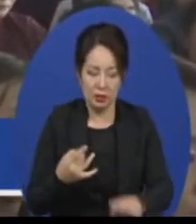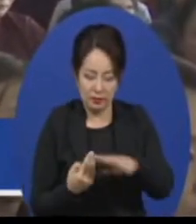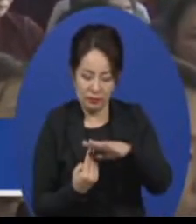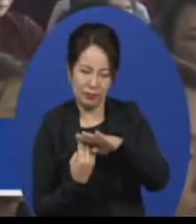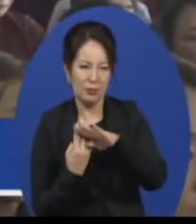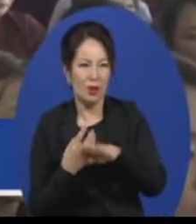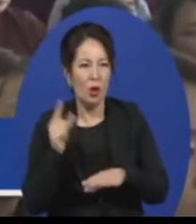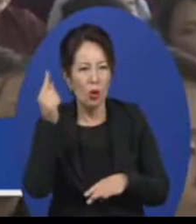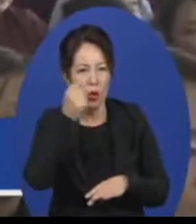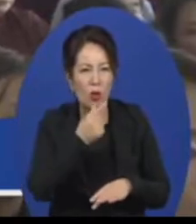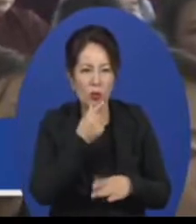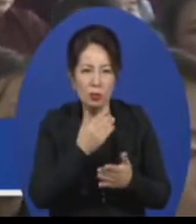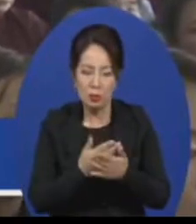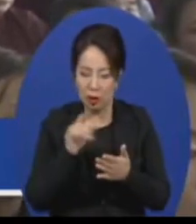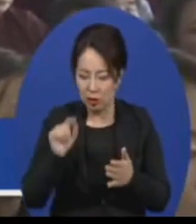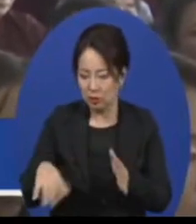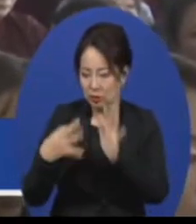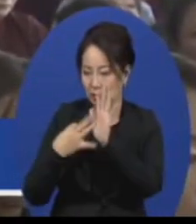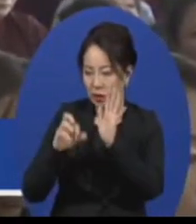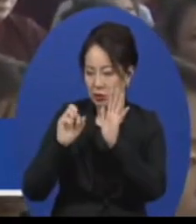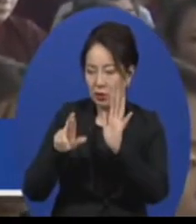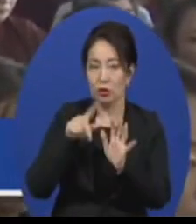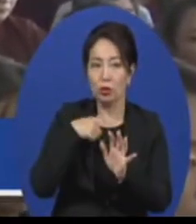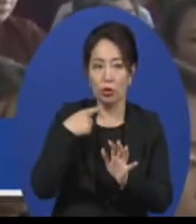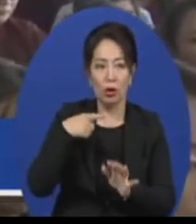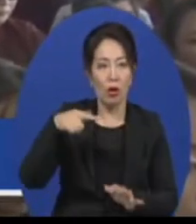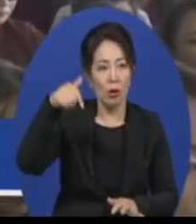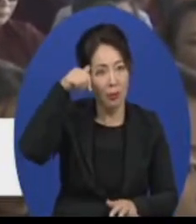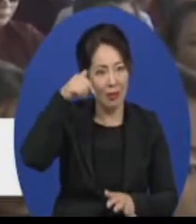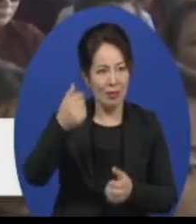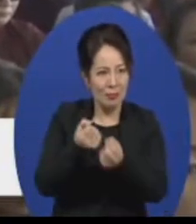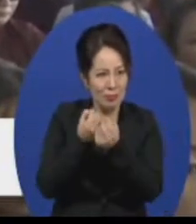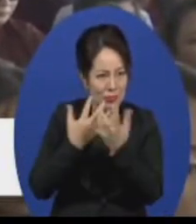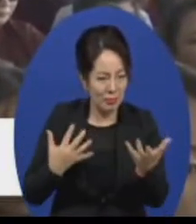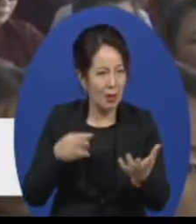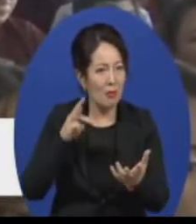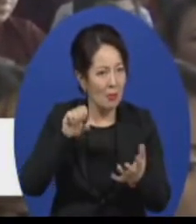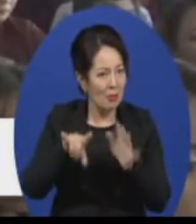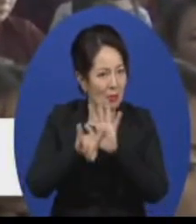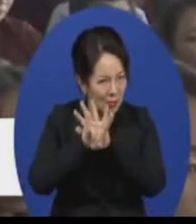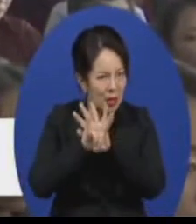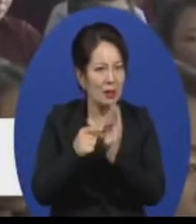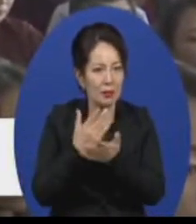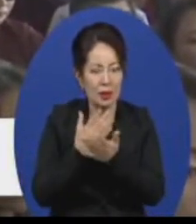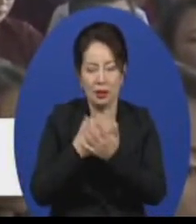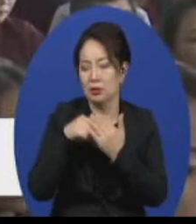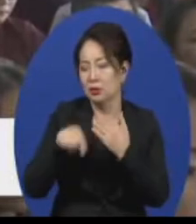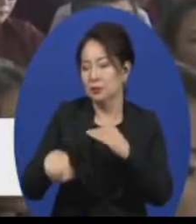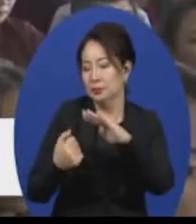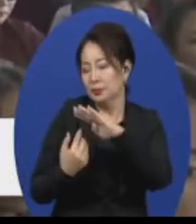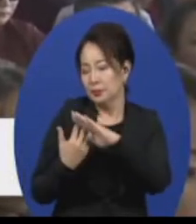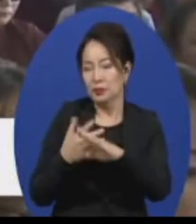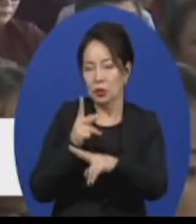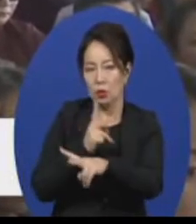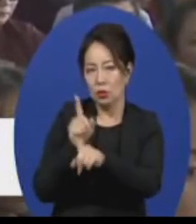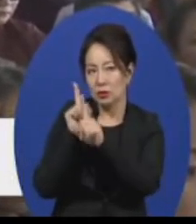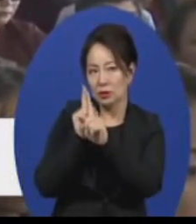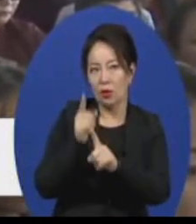байх юм. Одоо 80-аад сая толгой мал бичээр хийж байгаа энэ бичээрийг бол нэгэн хуулийн дагуу